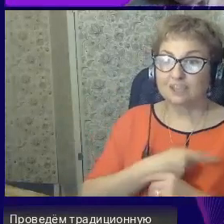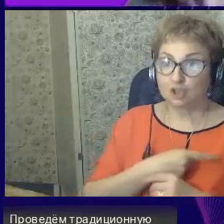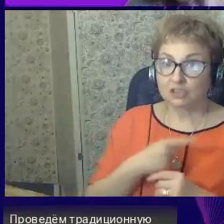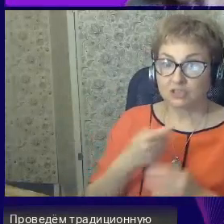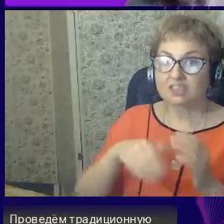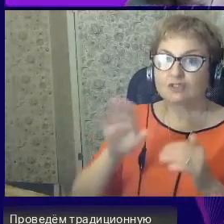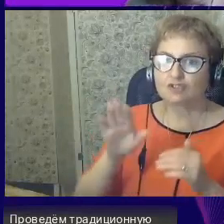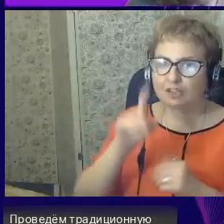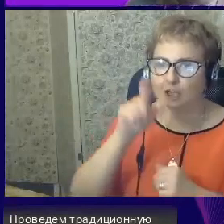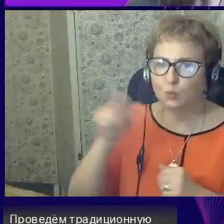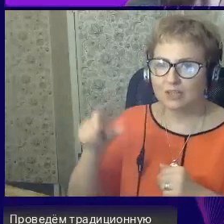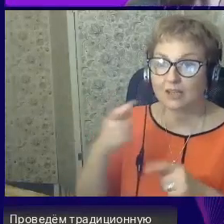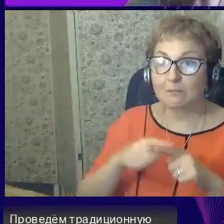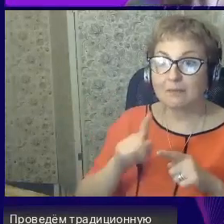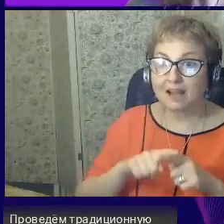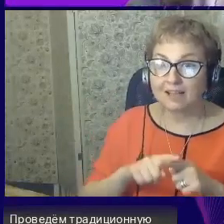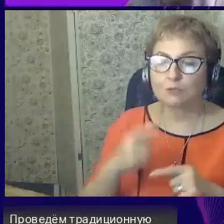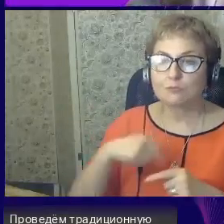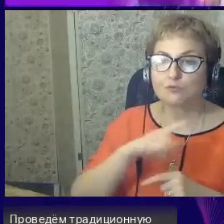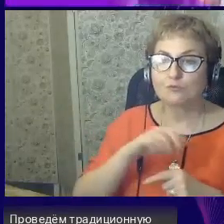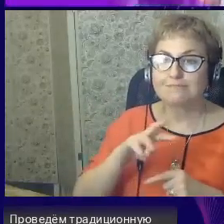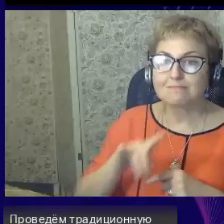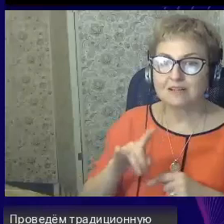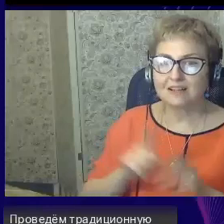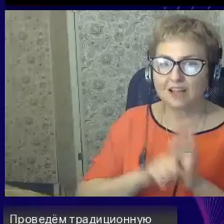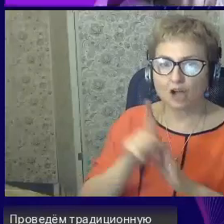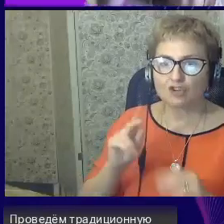физически совершенных людей. Вот, поэтому мы